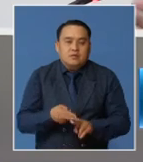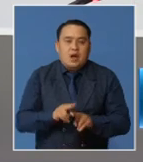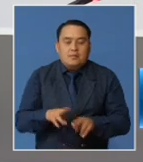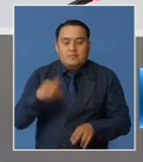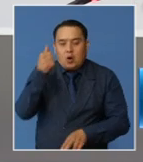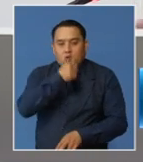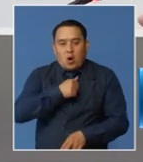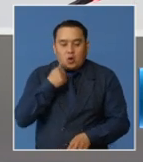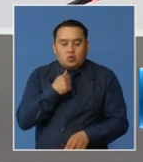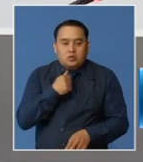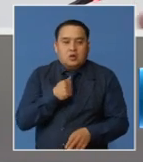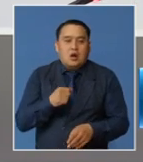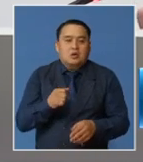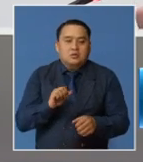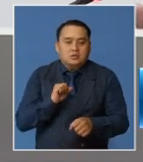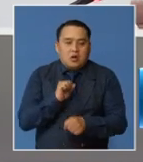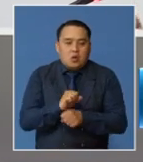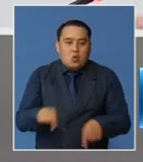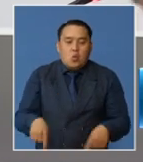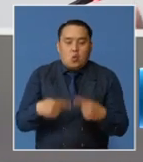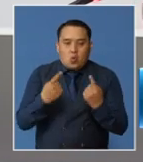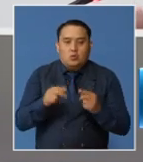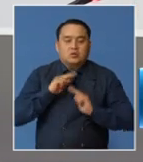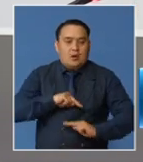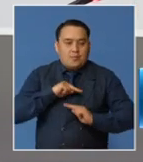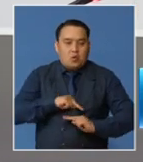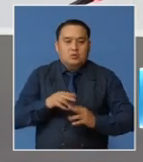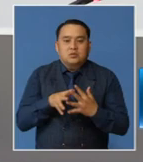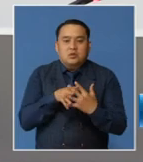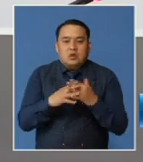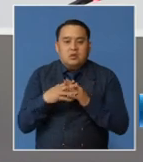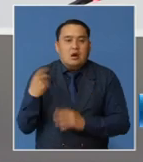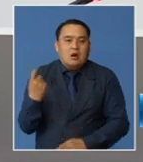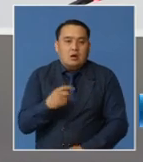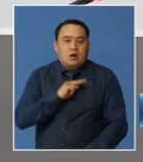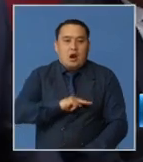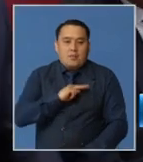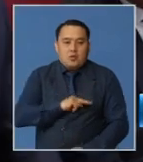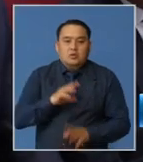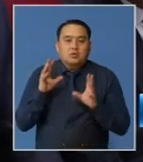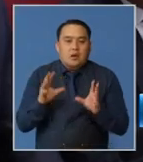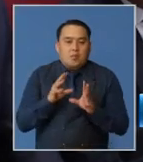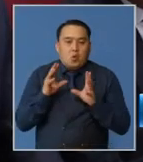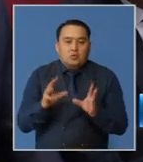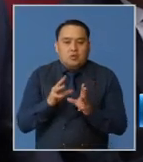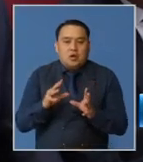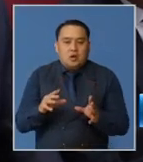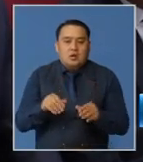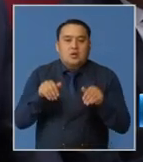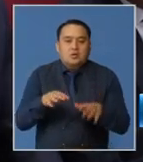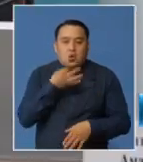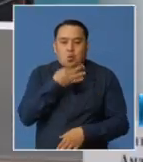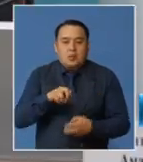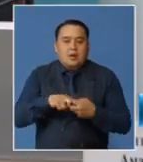В этом году мы должны не сбавлять обороты и работать не покладая рук. Крестьяне должны работать без каких-либо забот. Мы поможем им при решении